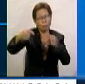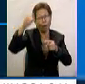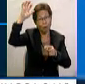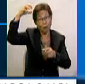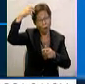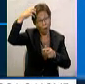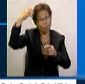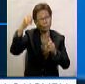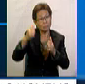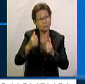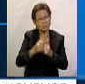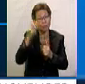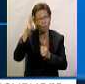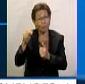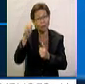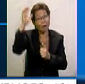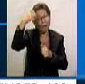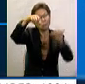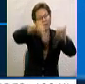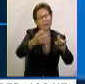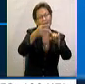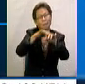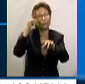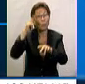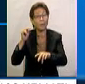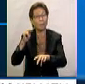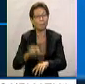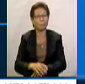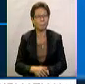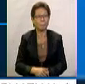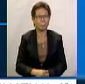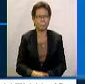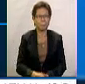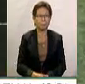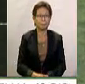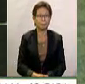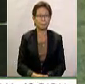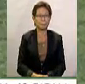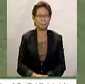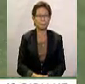I'm sure they also have the same target. Definitely, we need to go game by game.